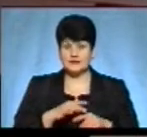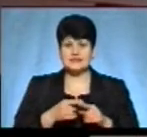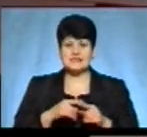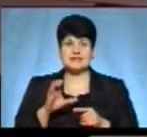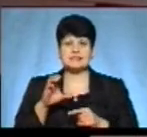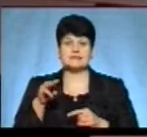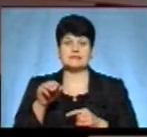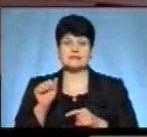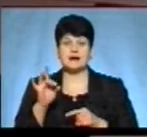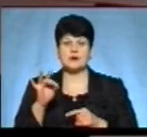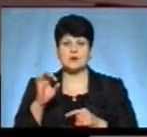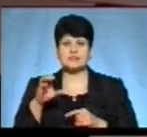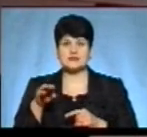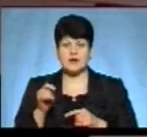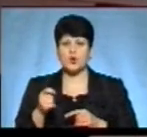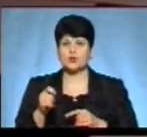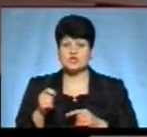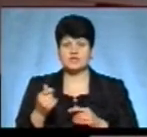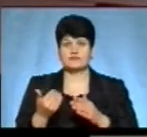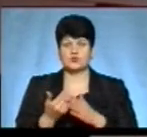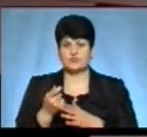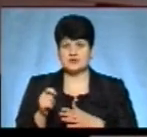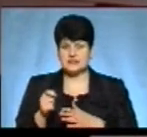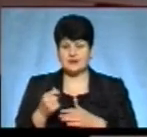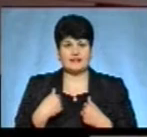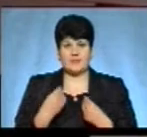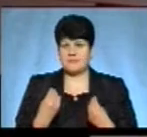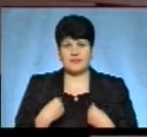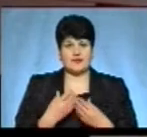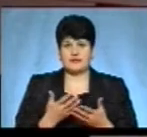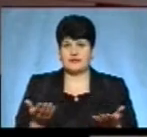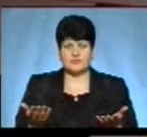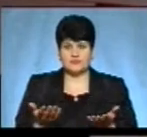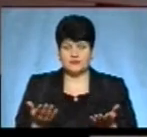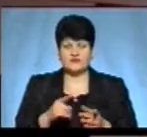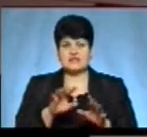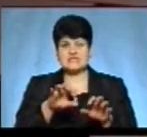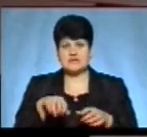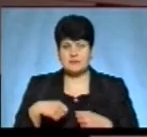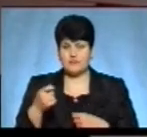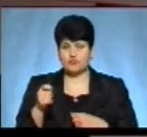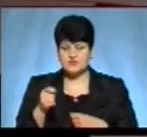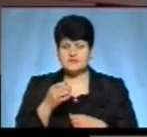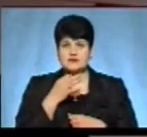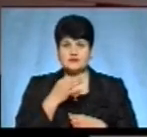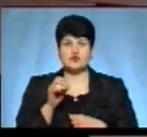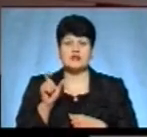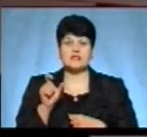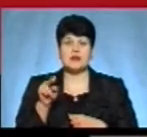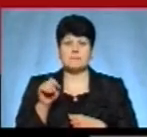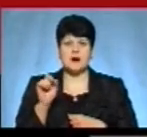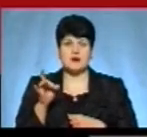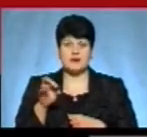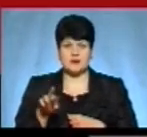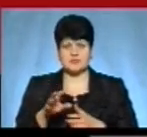староста, ключі від церкви нової нам не дають. Він забрав, він сказав, що єпархія забрала ті